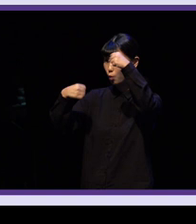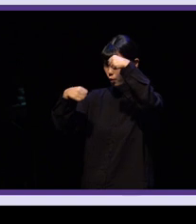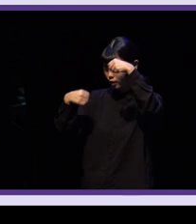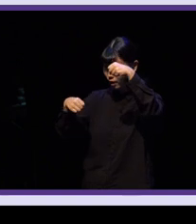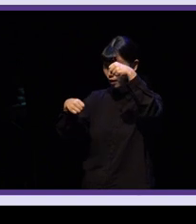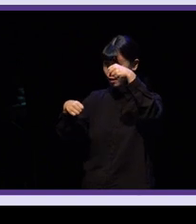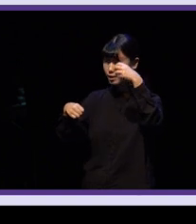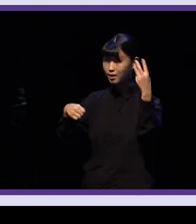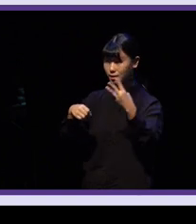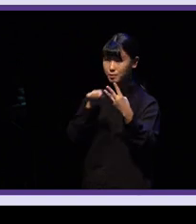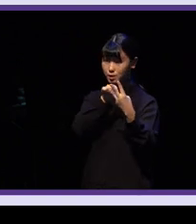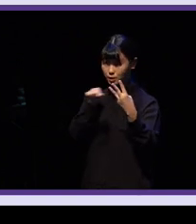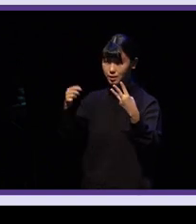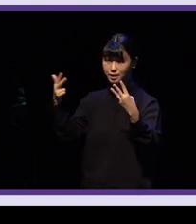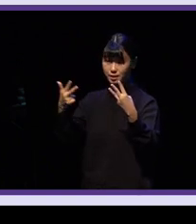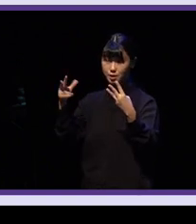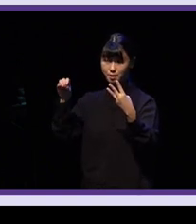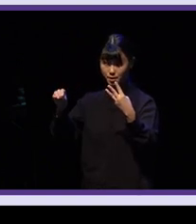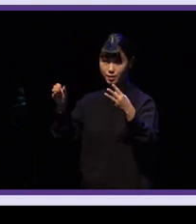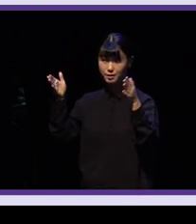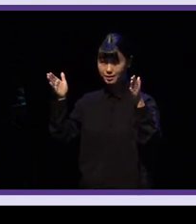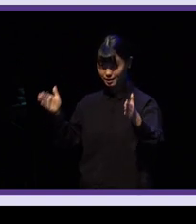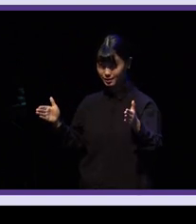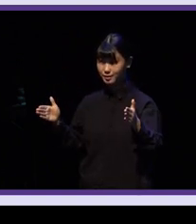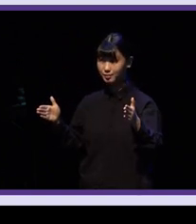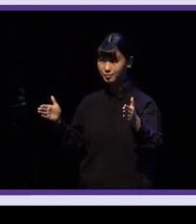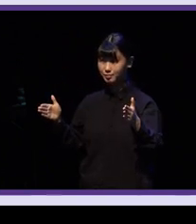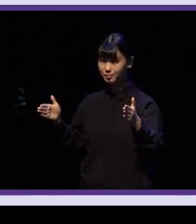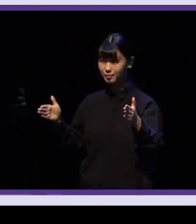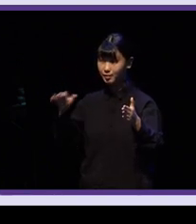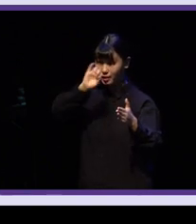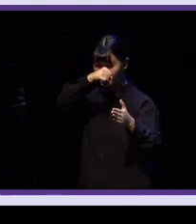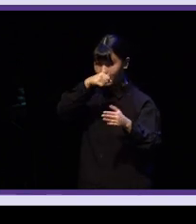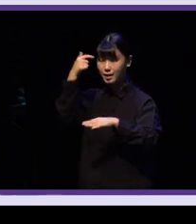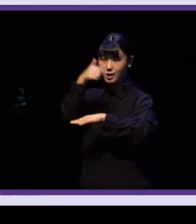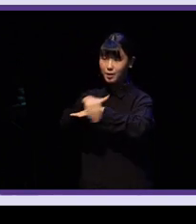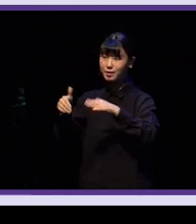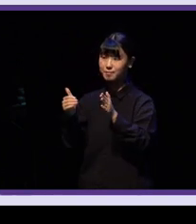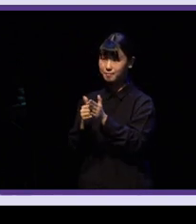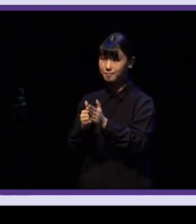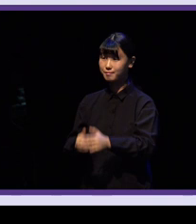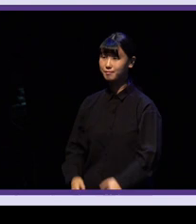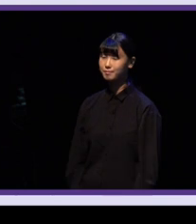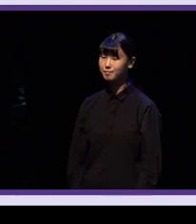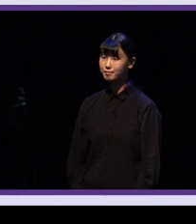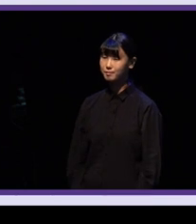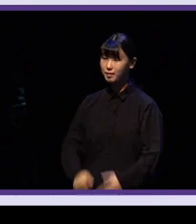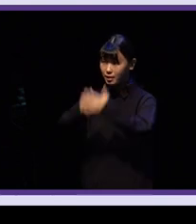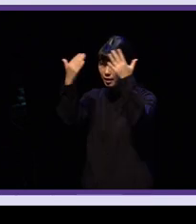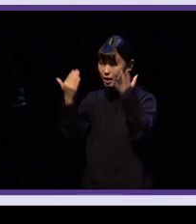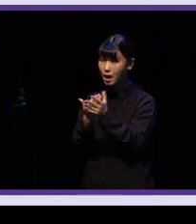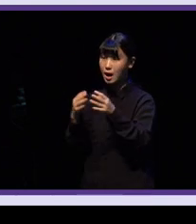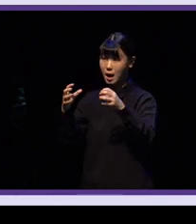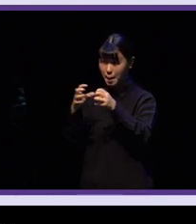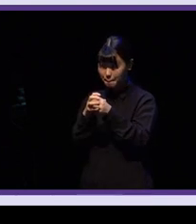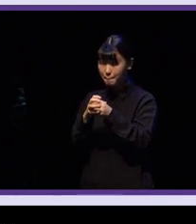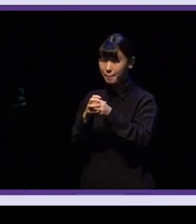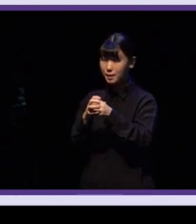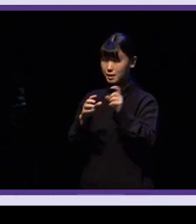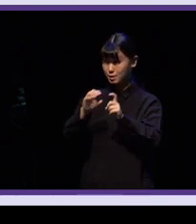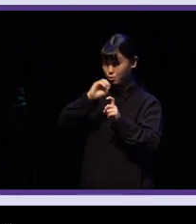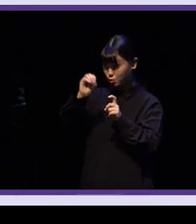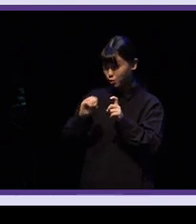경우는 3천에서 7천만원 이내로 저희가 예산을 편성하였습니다 총사업비 10% 이상은